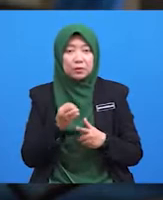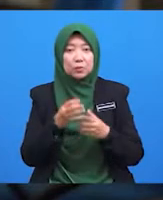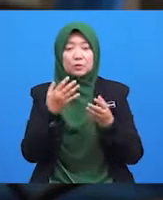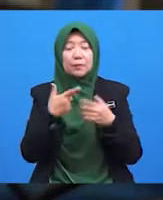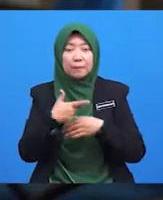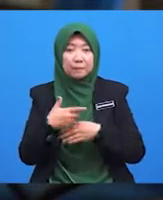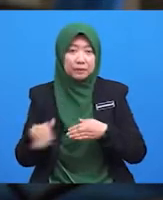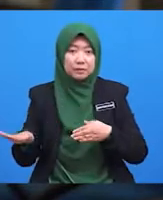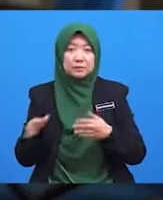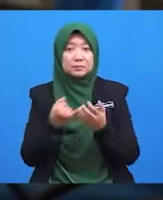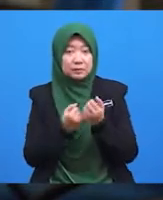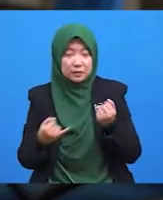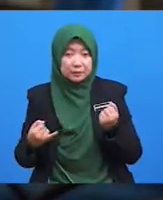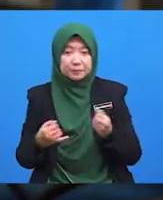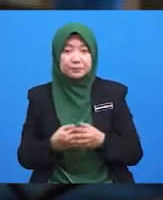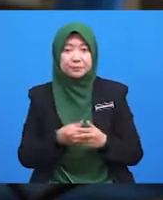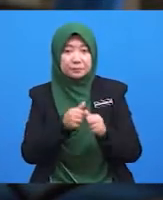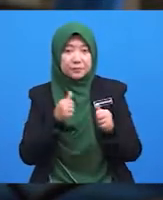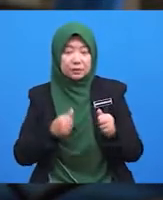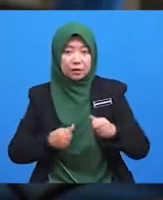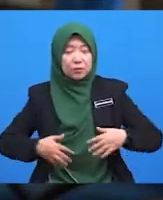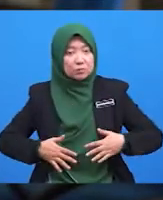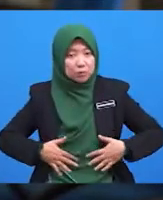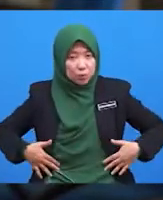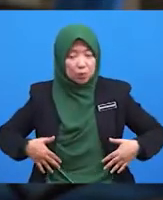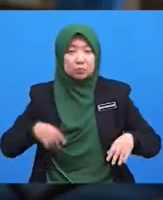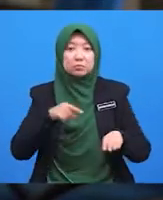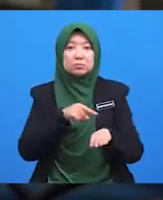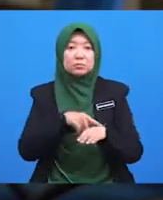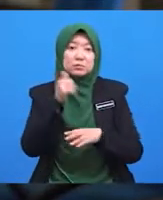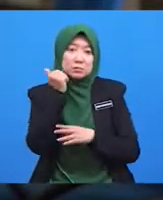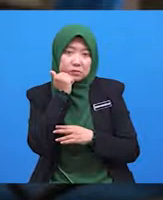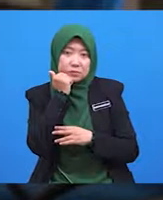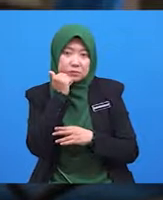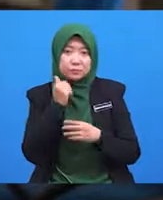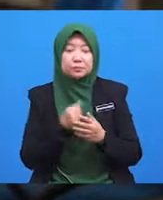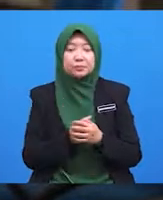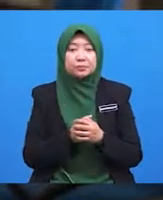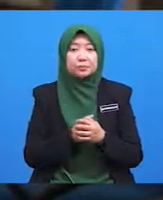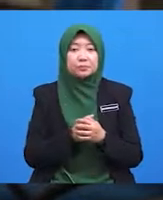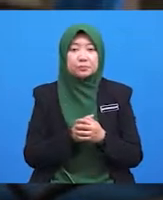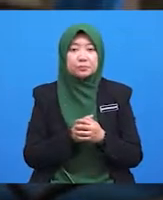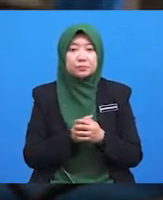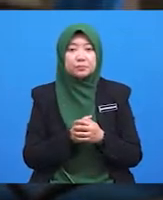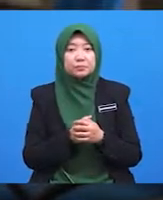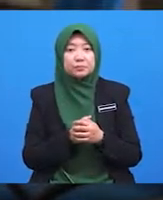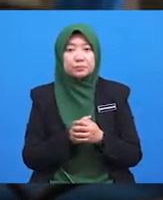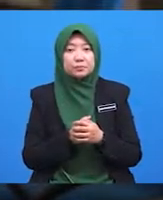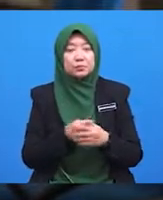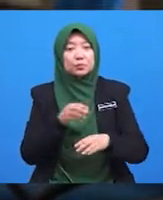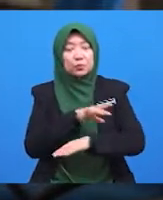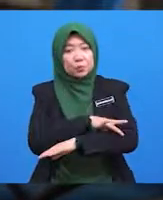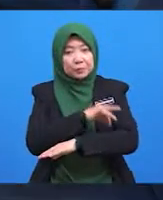selepas bersalin, elakkan bahagian perut semasa menstruasi, keadaan hernia,